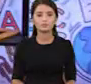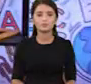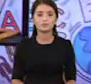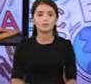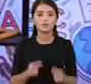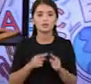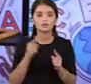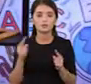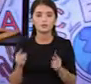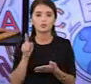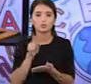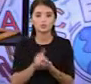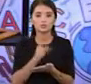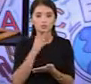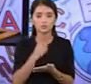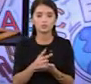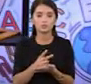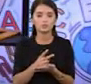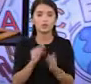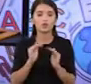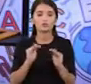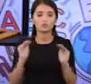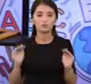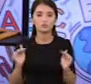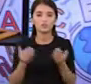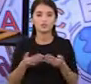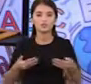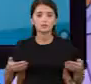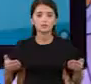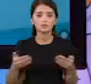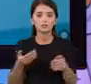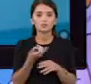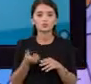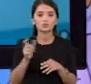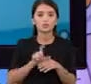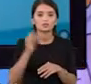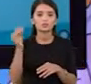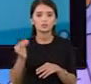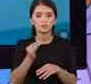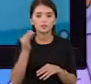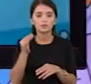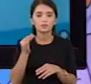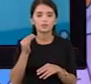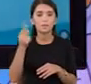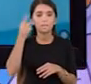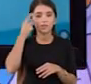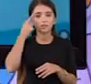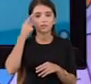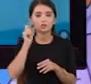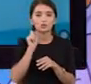Endi navbatdagi topshiriqqa o'tamiz. Bolajonlar, bugun sizlarga juda ham qiziqarli,